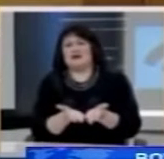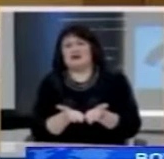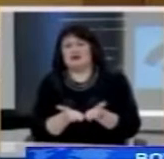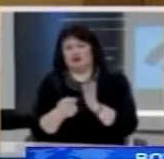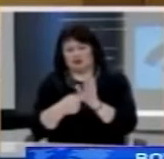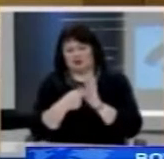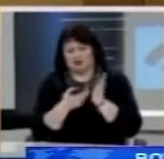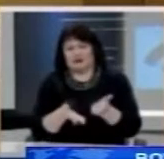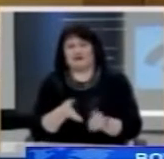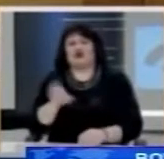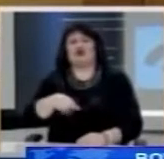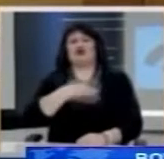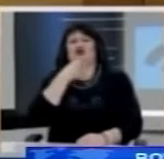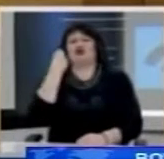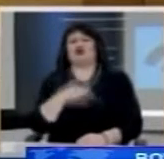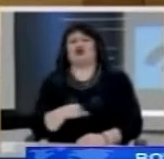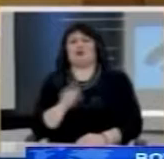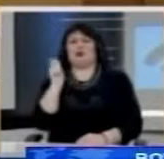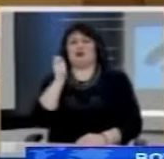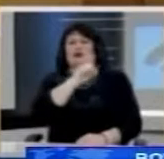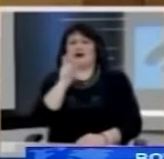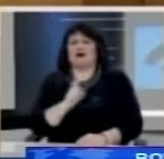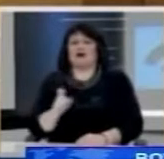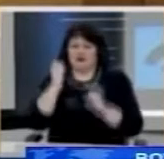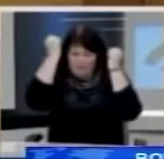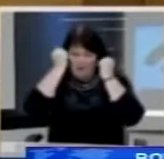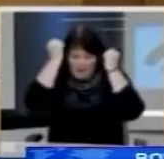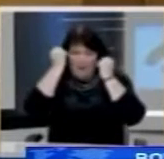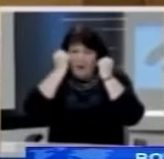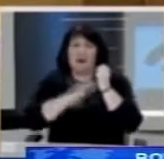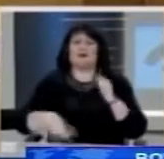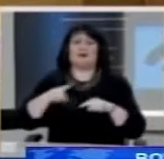που ευτελίζει την πολιτική ζωή και ζημιώνει πολλαπλώς τη χώρα.